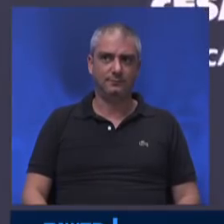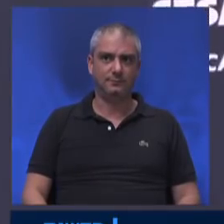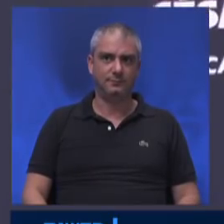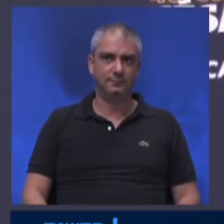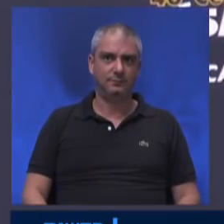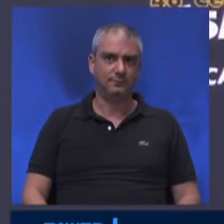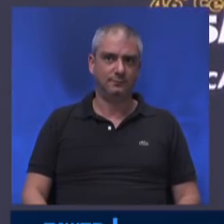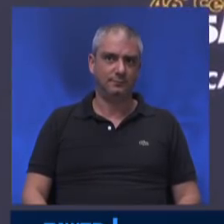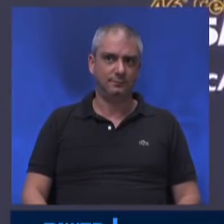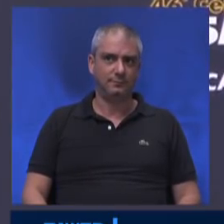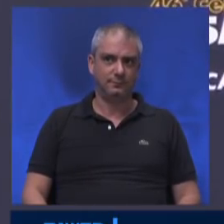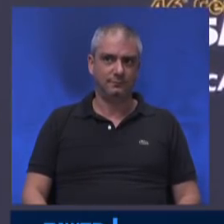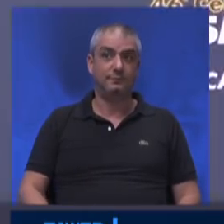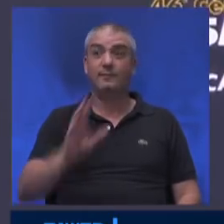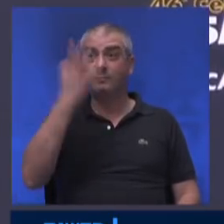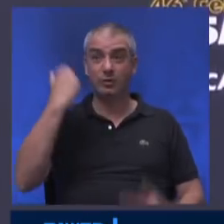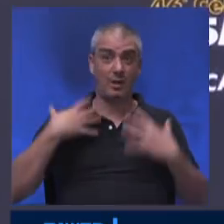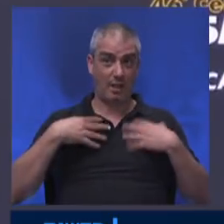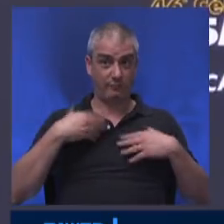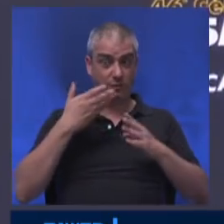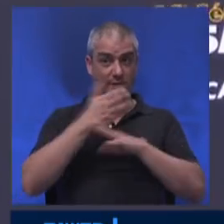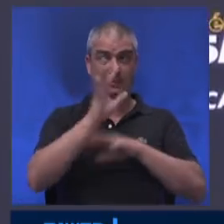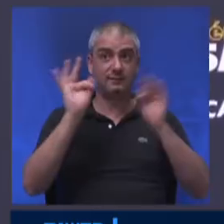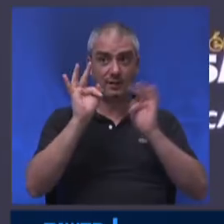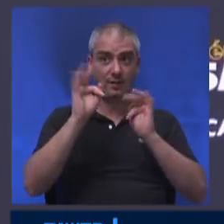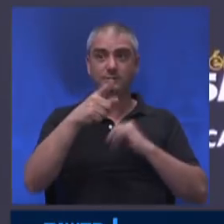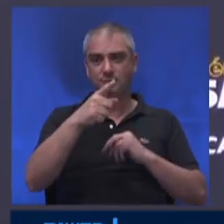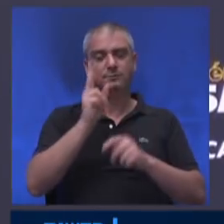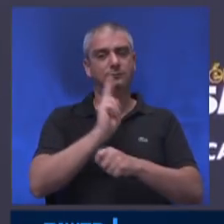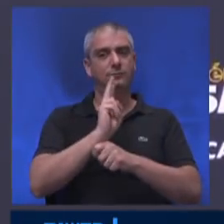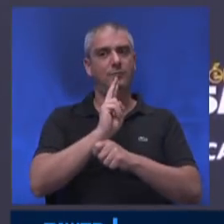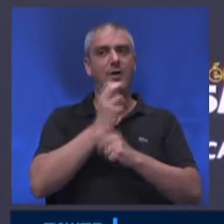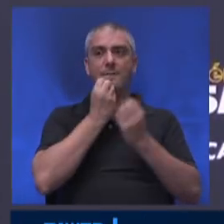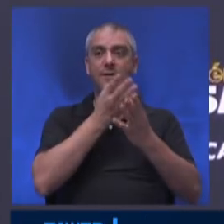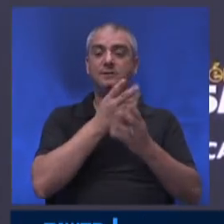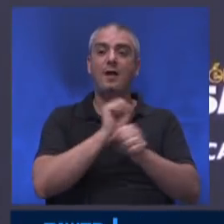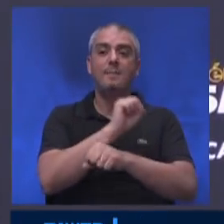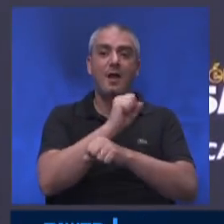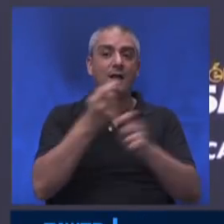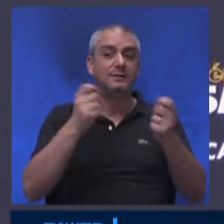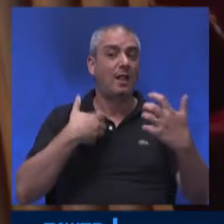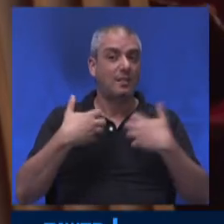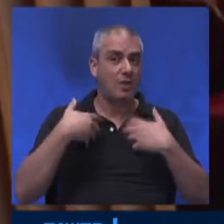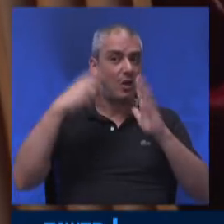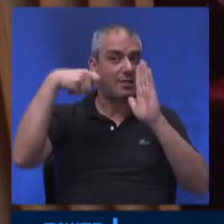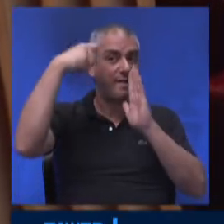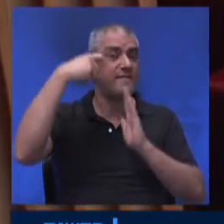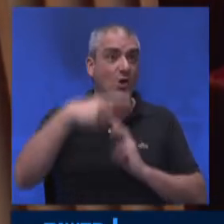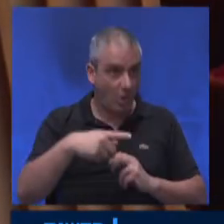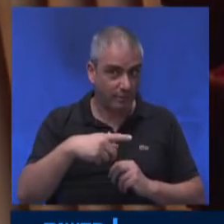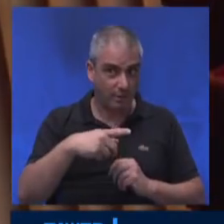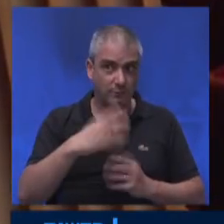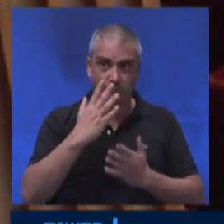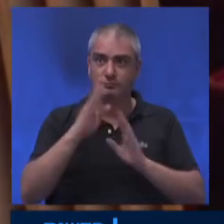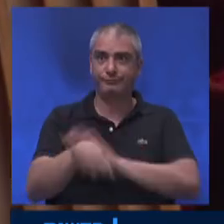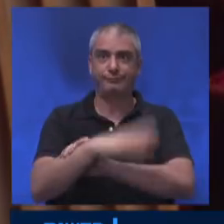גם כשהייתה לבושה בכניסה לטקס, מסיירו הקפידה על המסר, מחאה על סגירת התיאטראות ובתי הקולנוע שעובדים ריקים כבר מעל